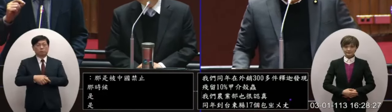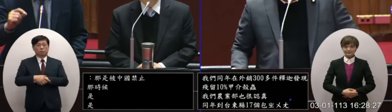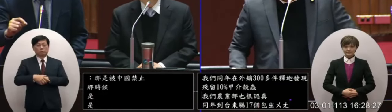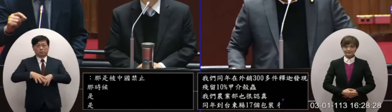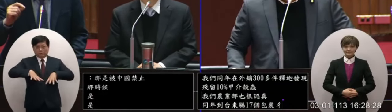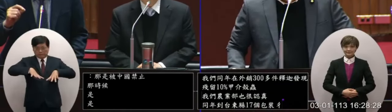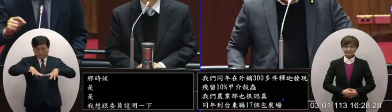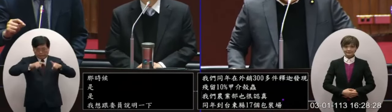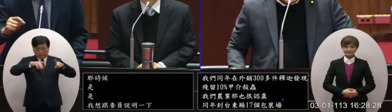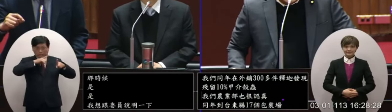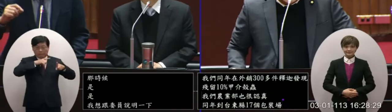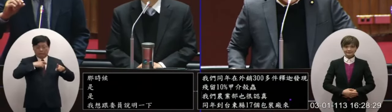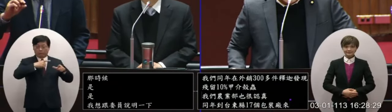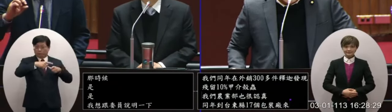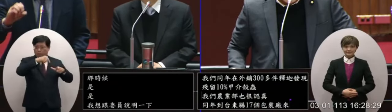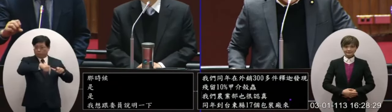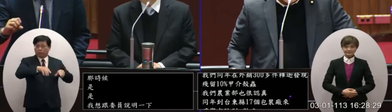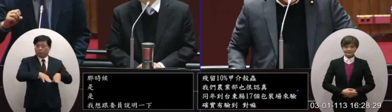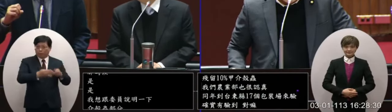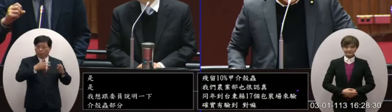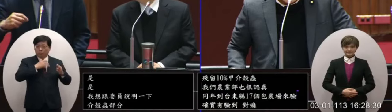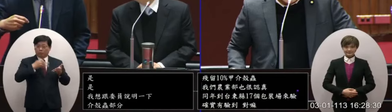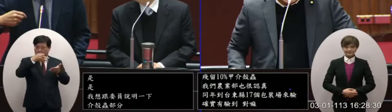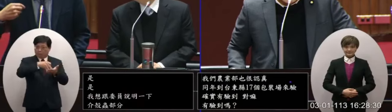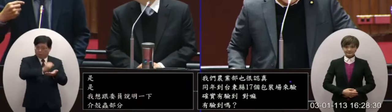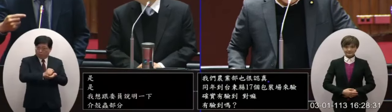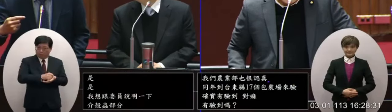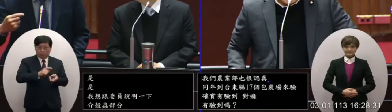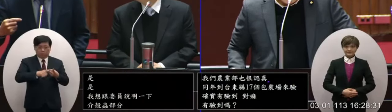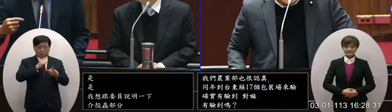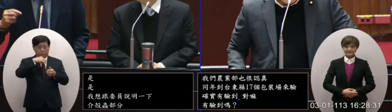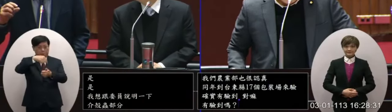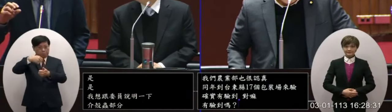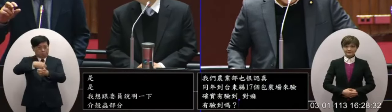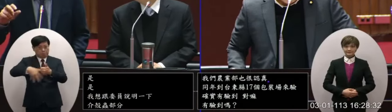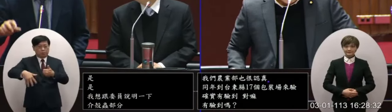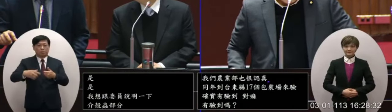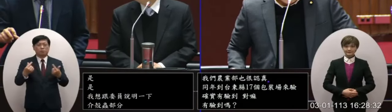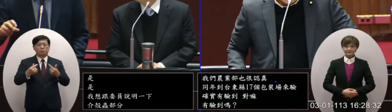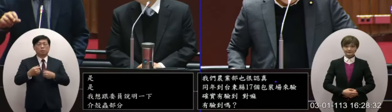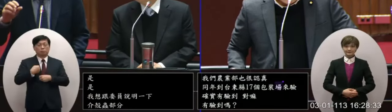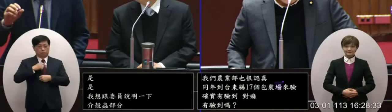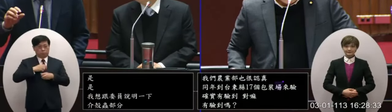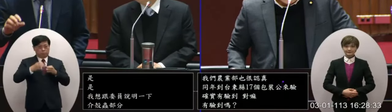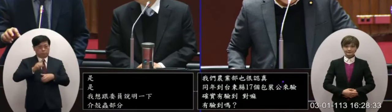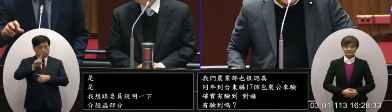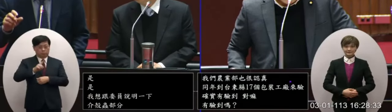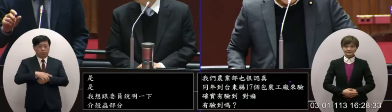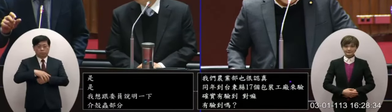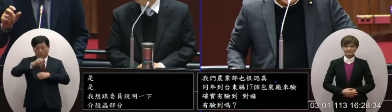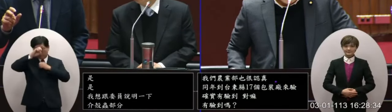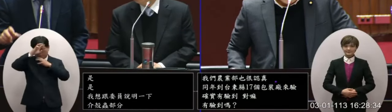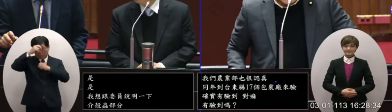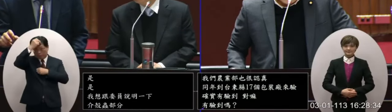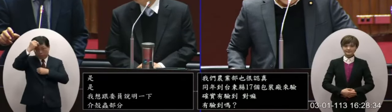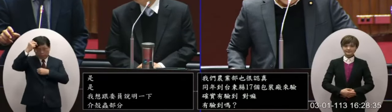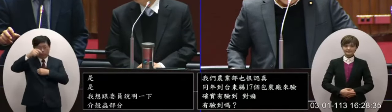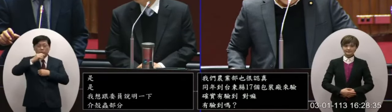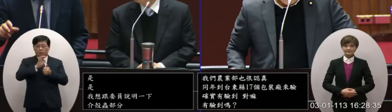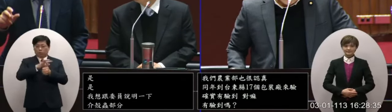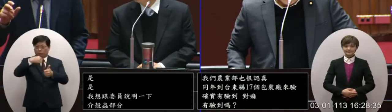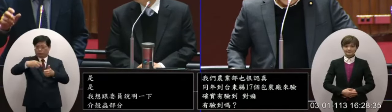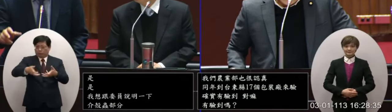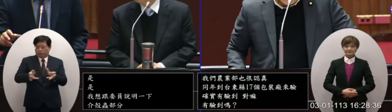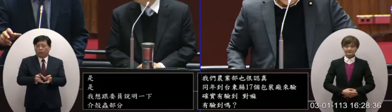个的公果园本身的一个登录跟它的一个辅导的系统，特别是我们成立的一个凤梨世家的一个辅导团